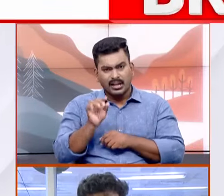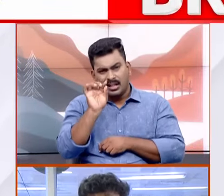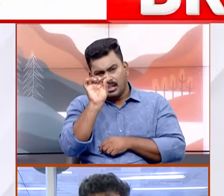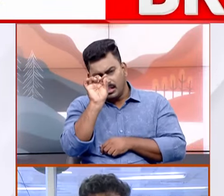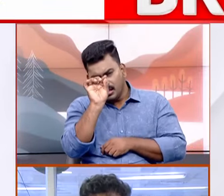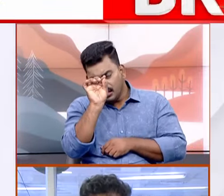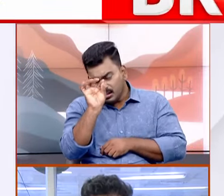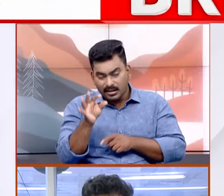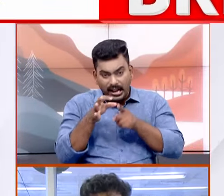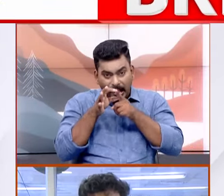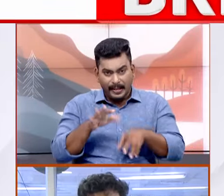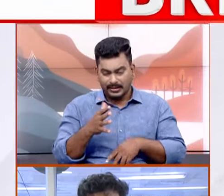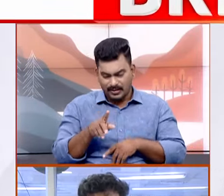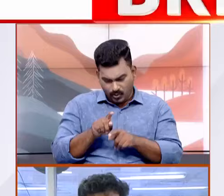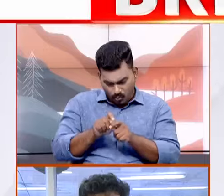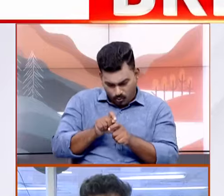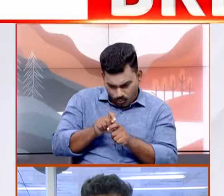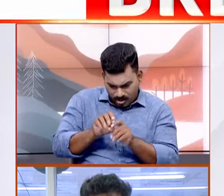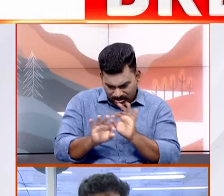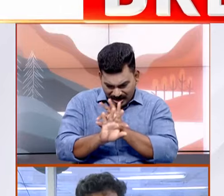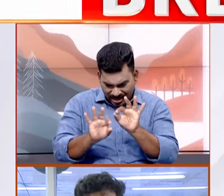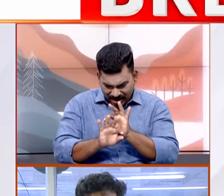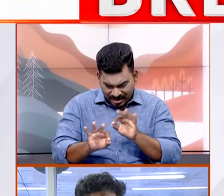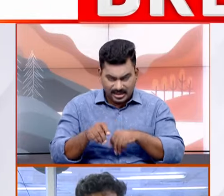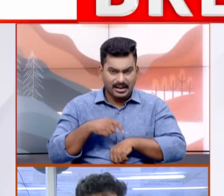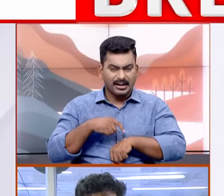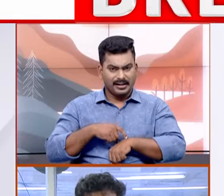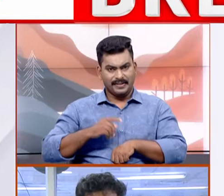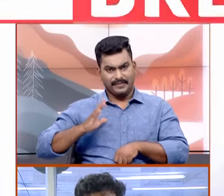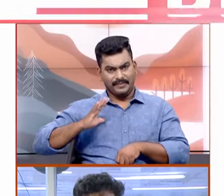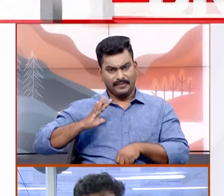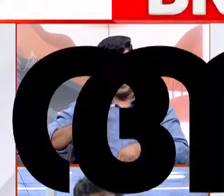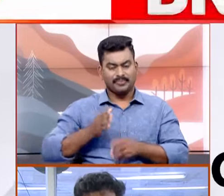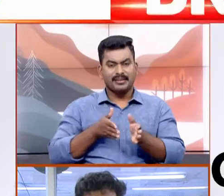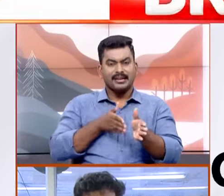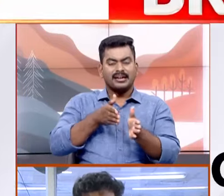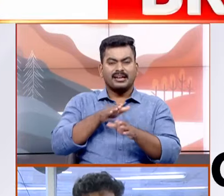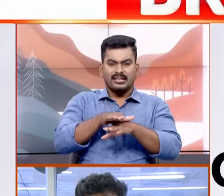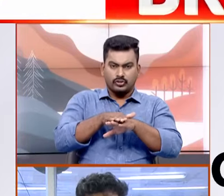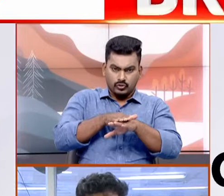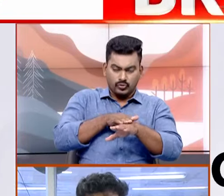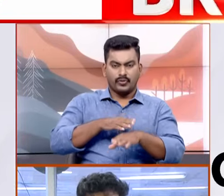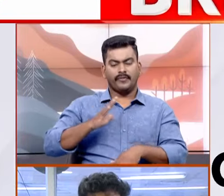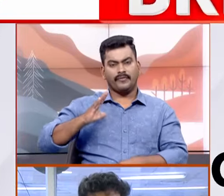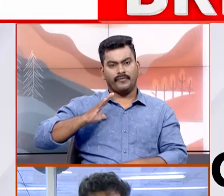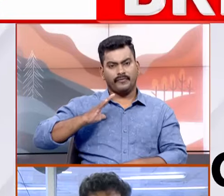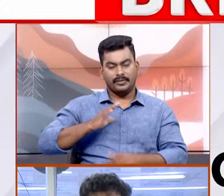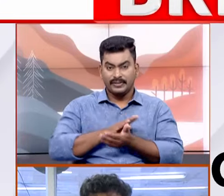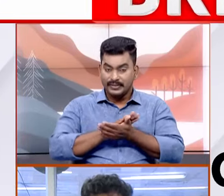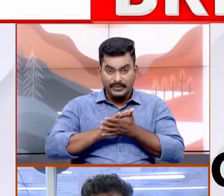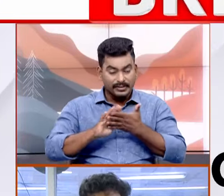ചെറിയൊരു വിള്ളലാണ്. അത് അപ്പോൾ തന്നെ പരിഹരിക്കുകയും ചെയ്തു. ആ പരിഹരിക്കാൻ എടുത്ത ഒരു സമയമാണ് ഈ ട്രെയിനുകൾ വൈകി ഓടിയത്. അതിനുശേഷം